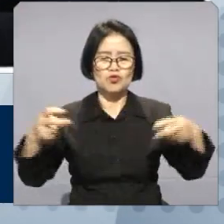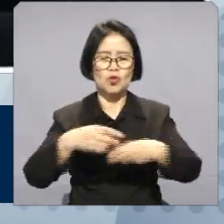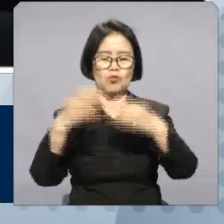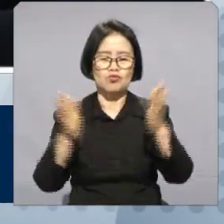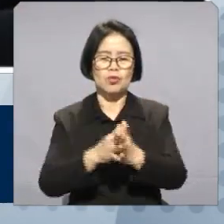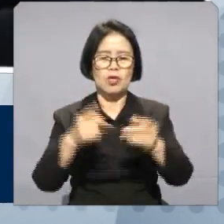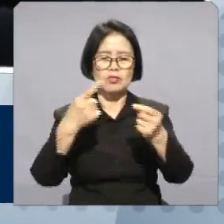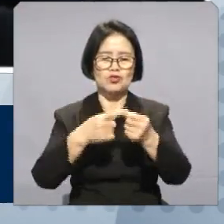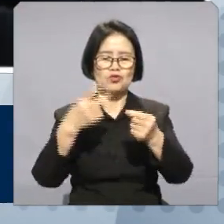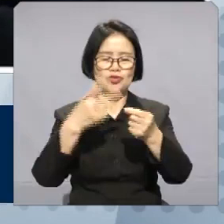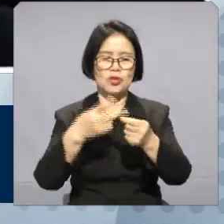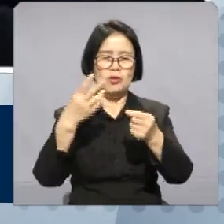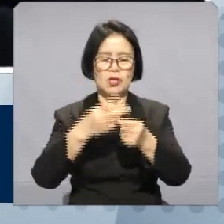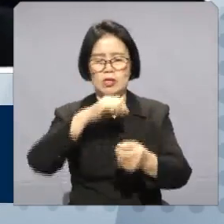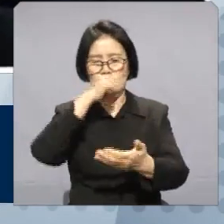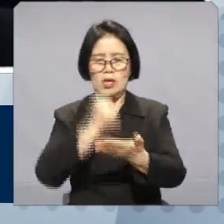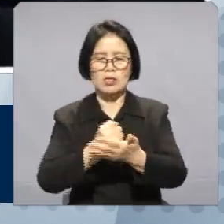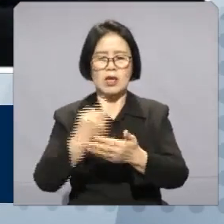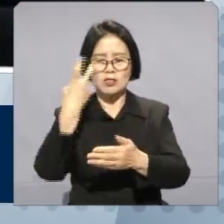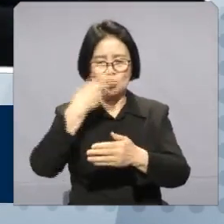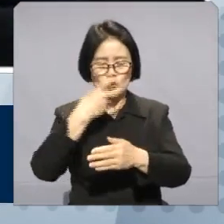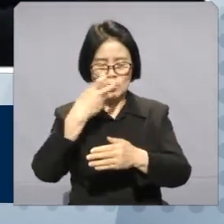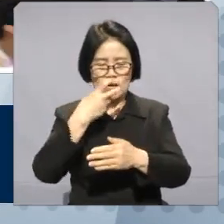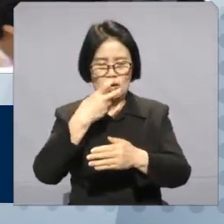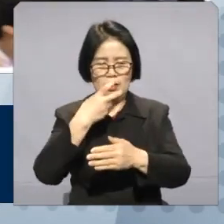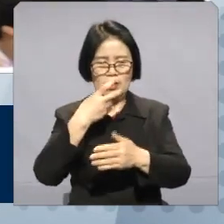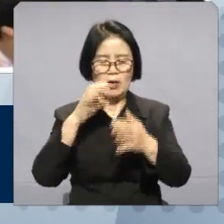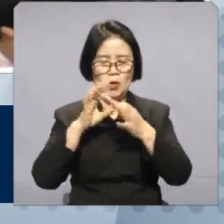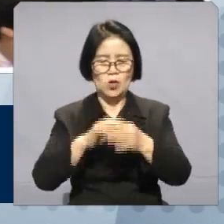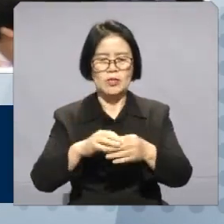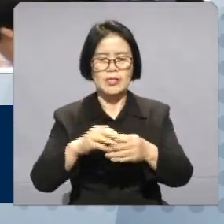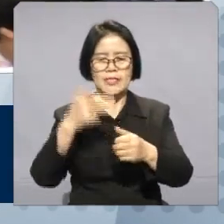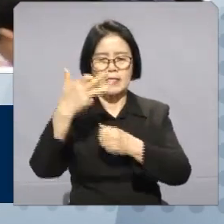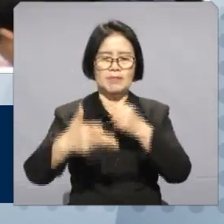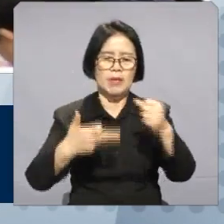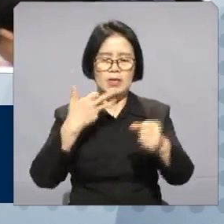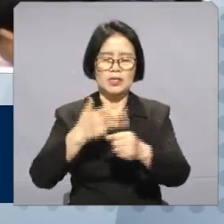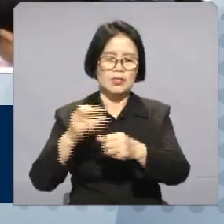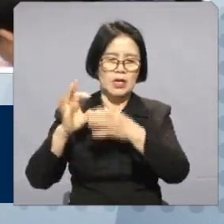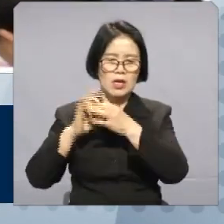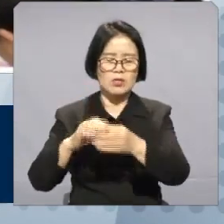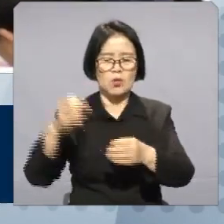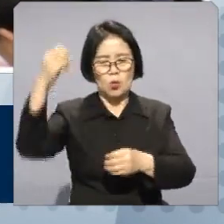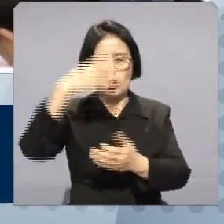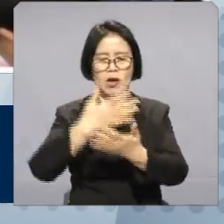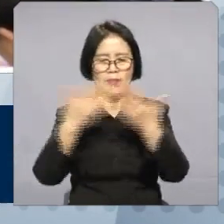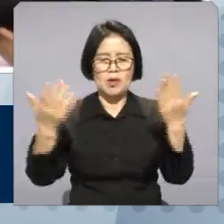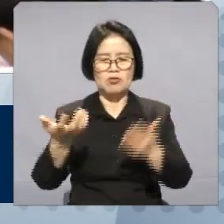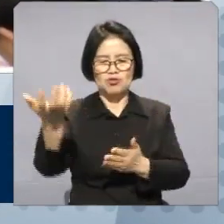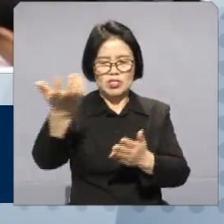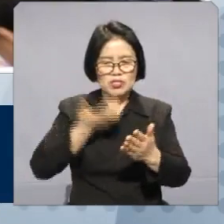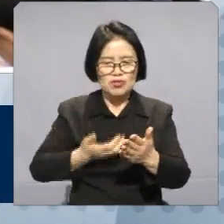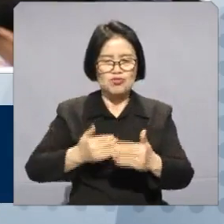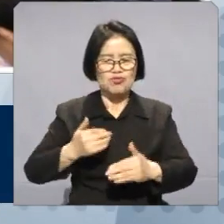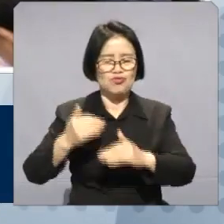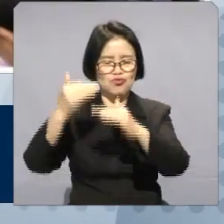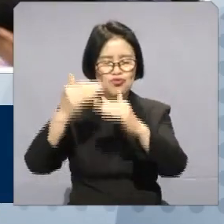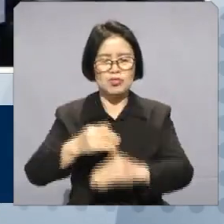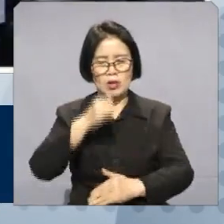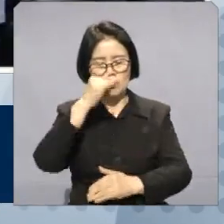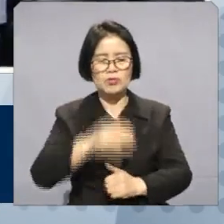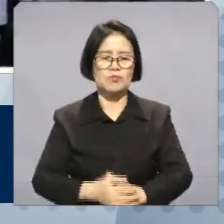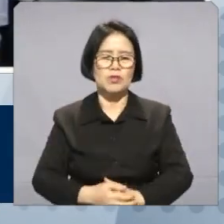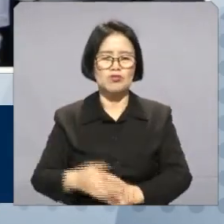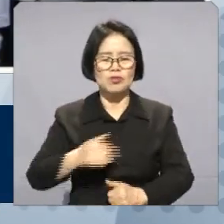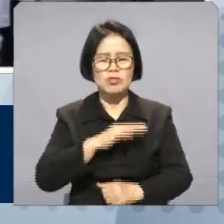세 차례에 걸친 타당성 조사를 하면서 지금 18년째 광명에 이전을 추진하고 있는데요 우리는